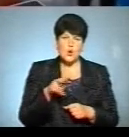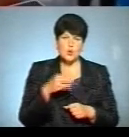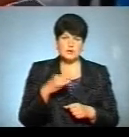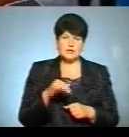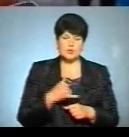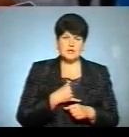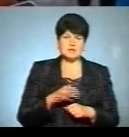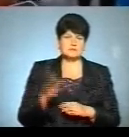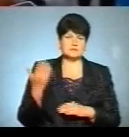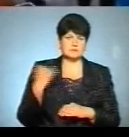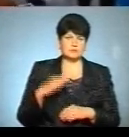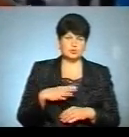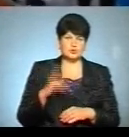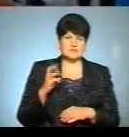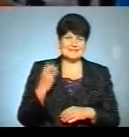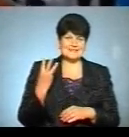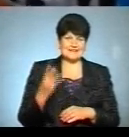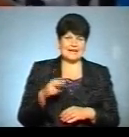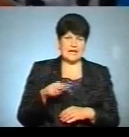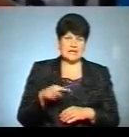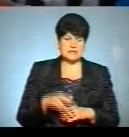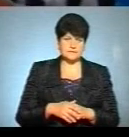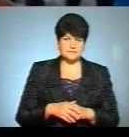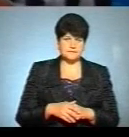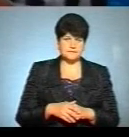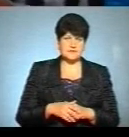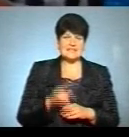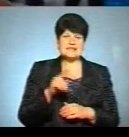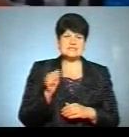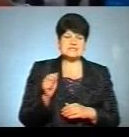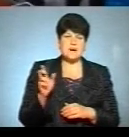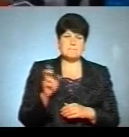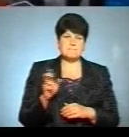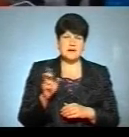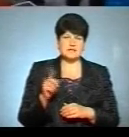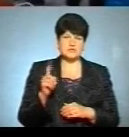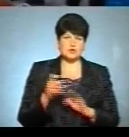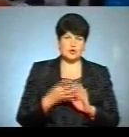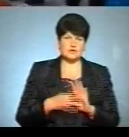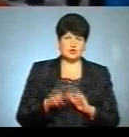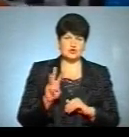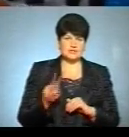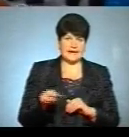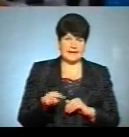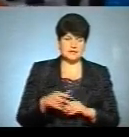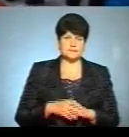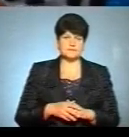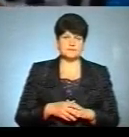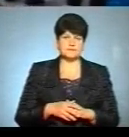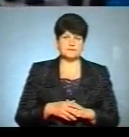нас було 303 літри. За березень 193 літри